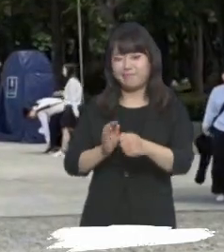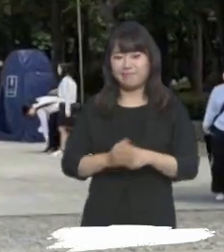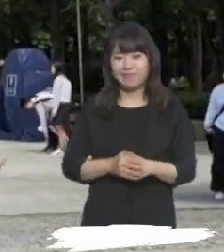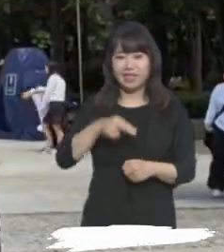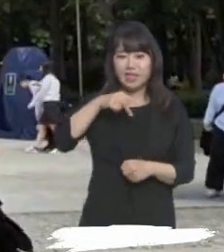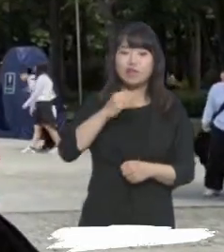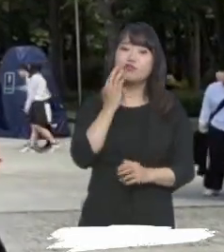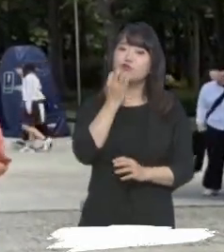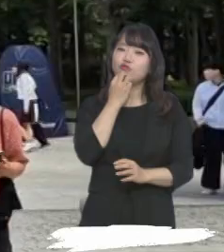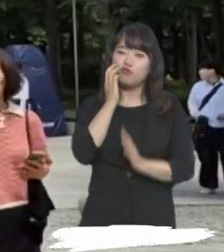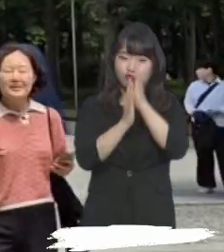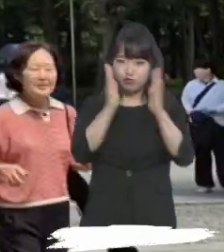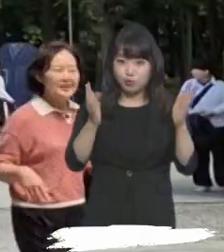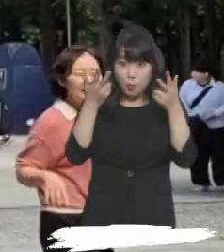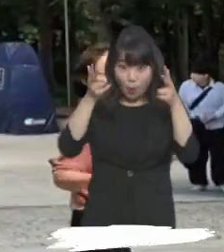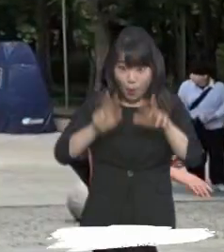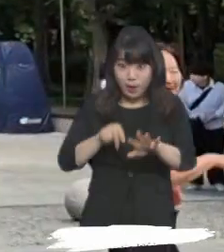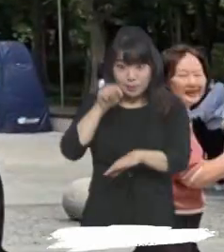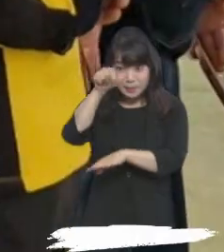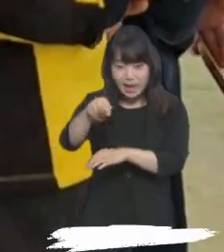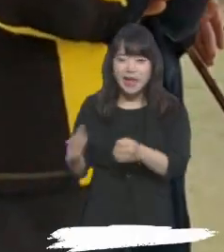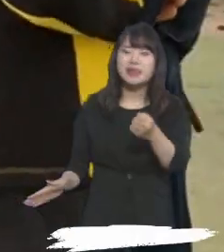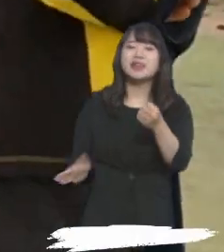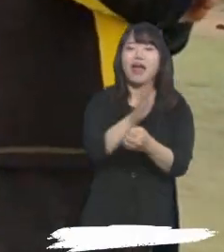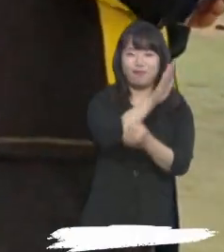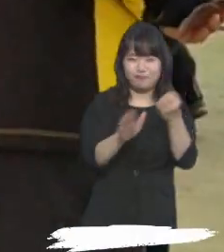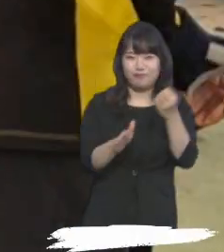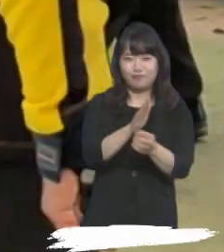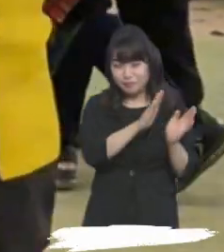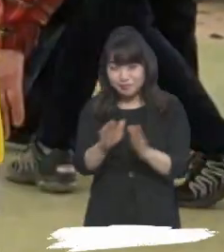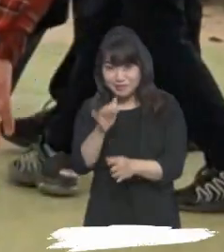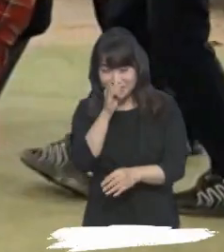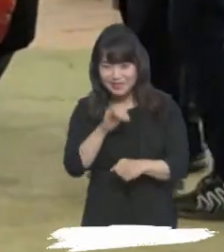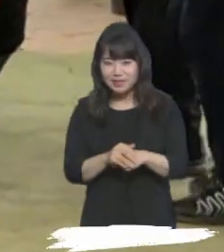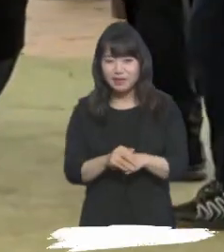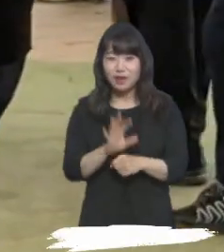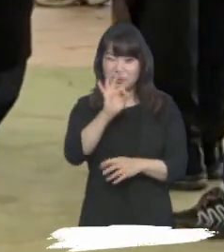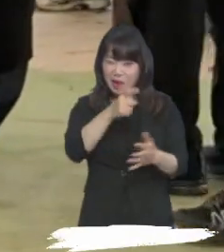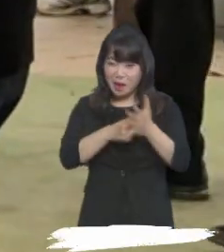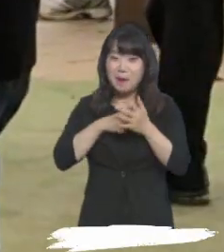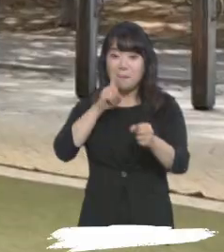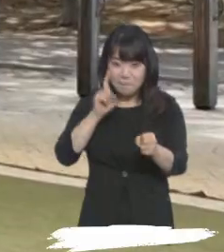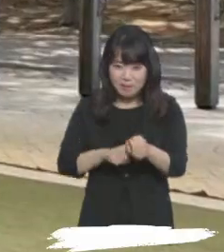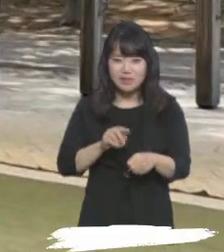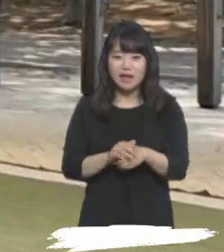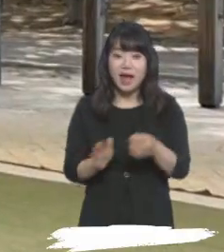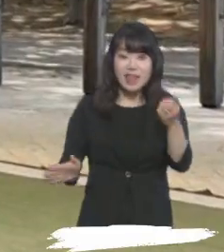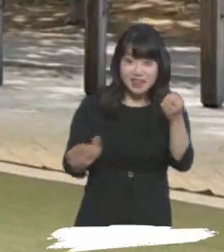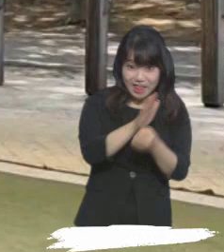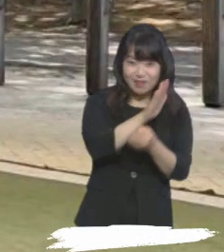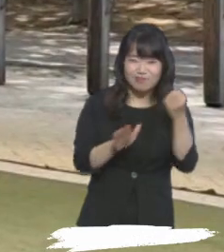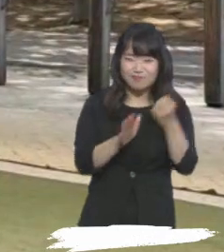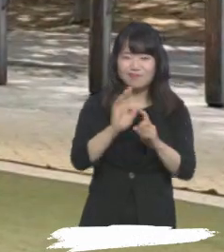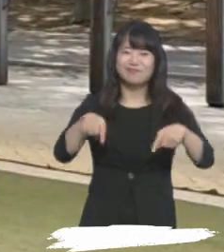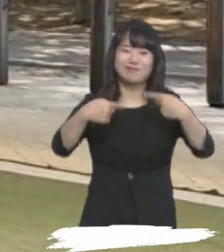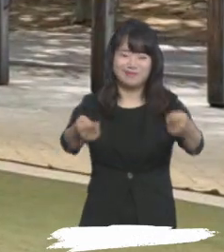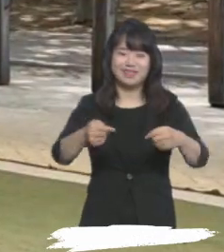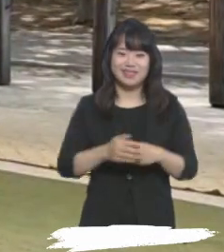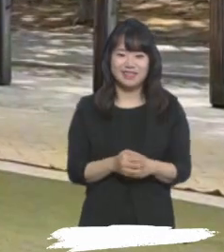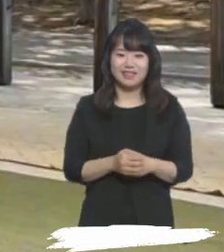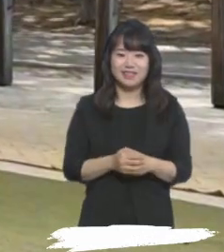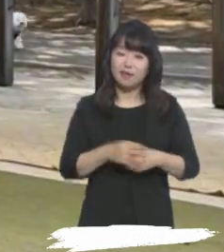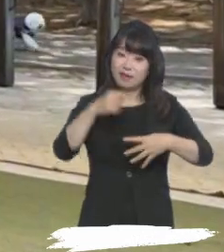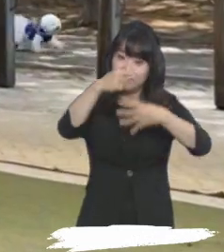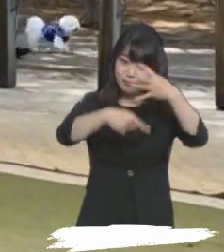성동구 서울숲 공원 야외에 탁구대가 있습니다. 비용을 아끼려는 노인들이 탁구를 합니다.